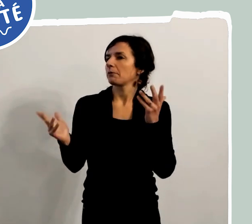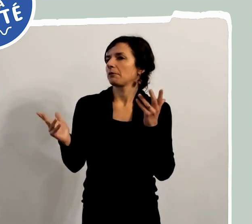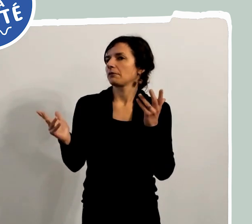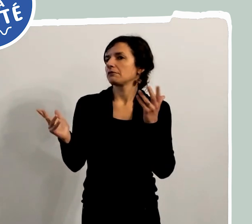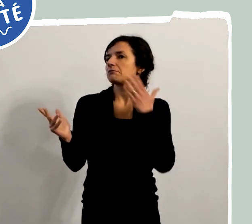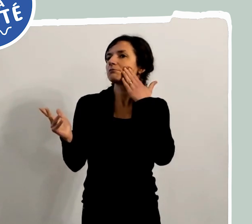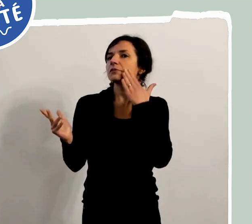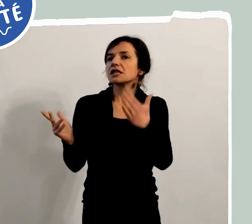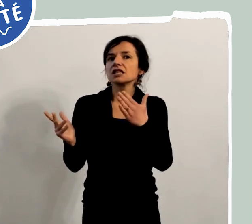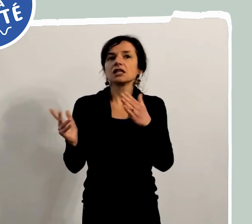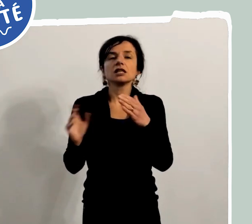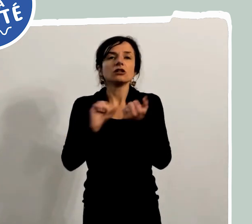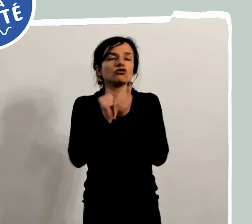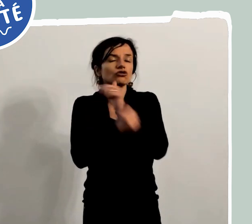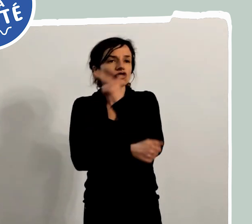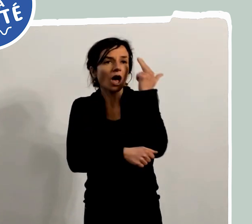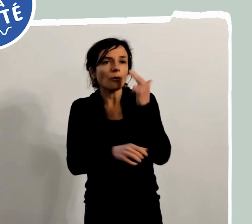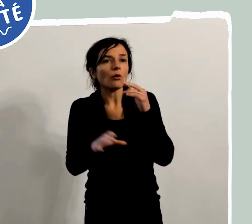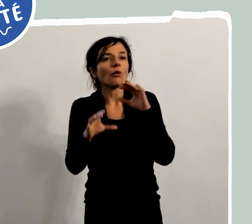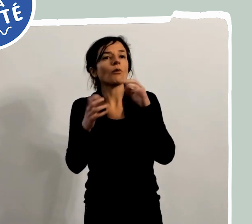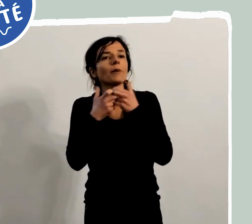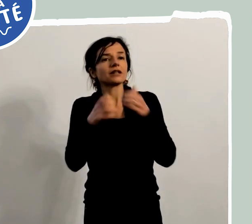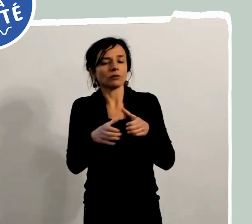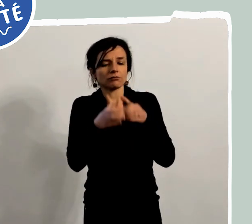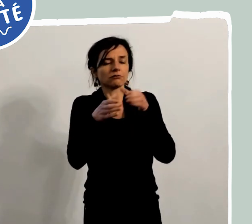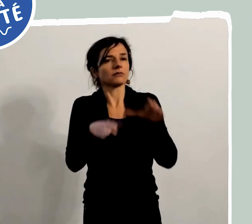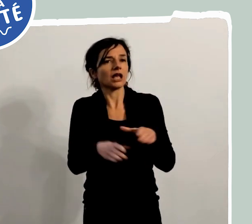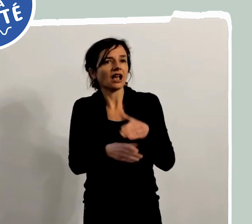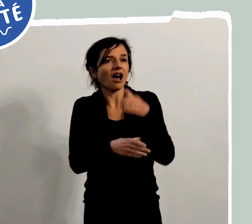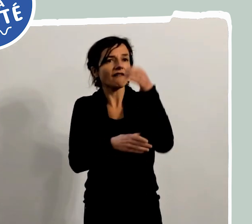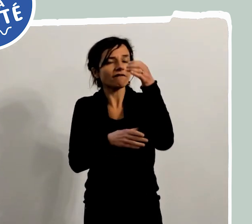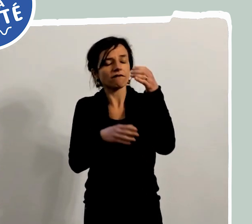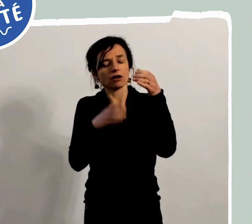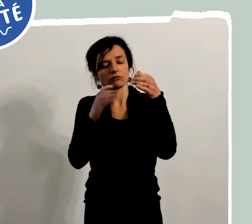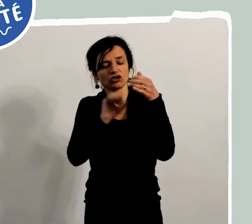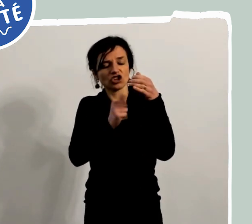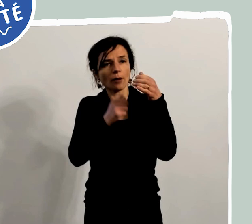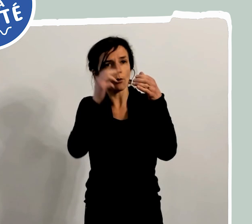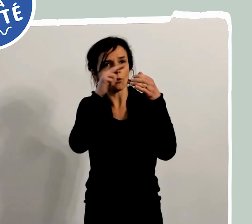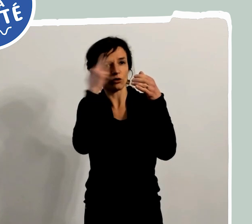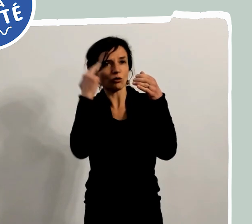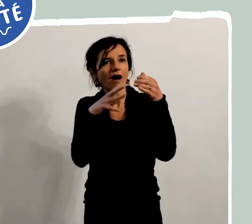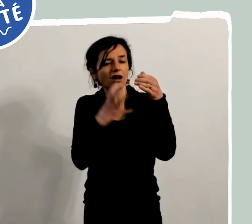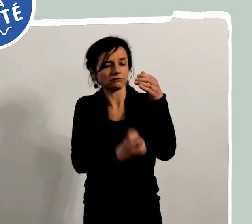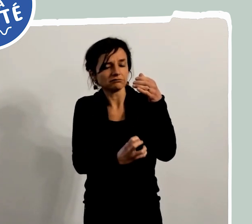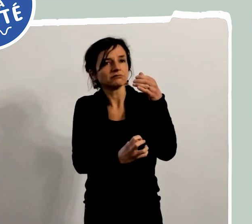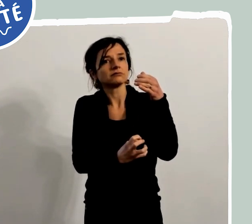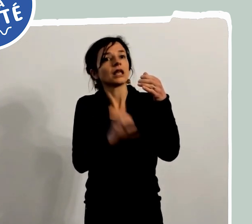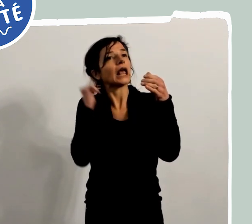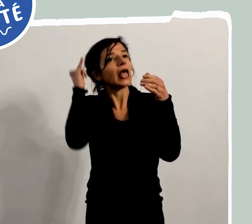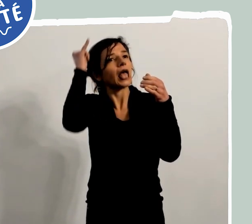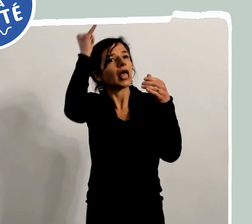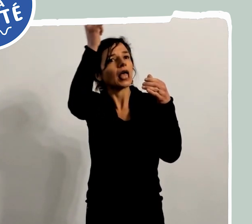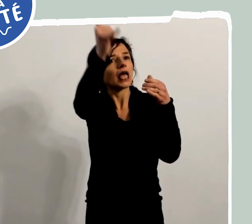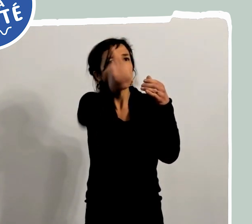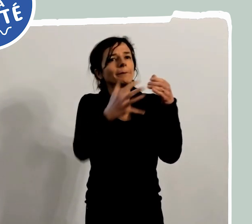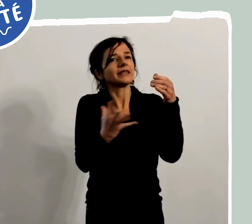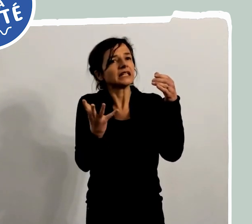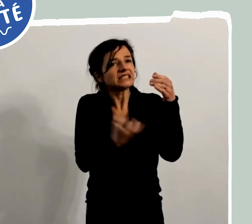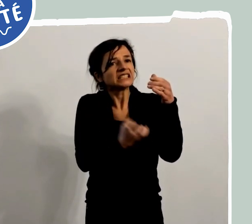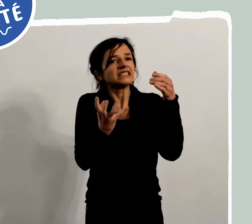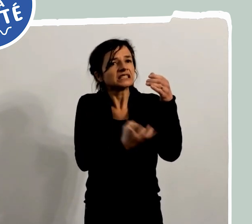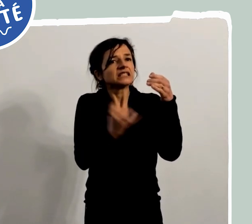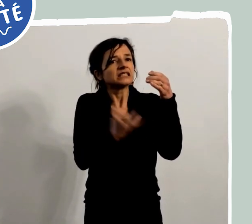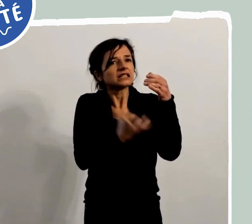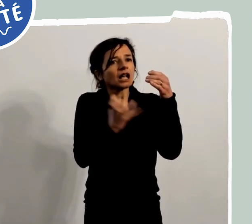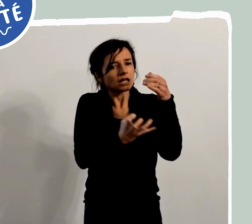ceux qui mettent des charbons, je vois des bâtons de charbon, de temps en temps, faut les régénérer, parce qu'un charbon qui capte, à